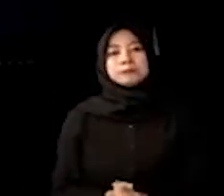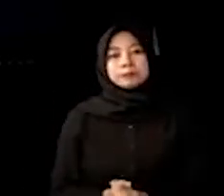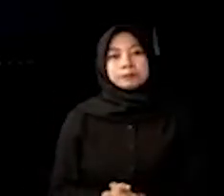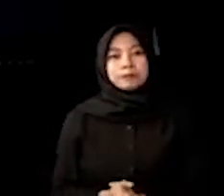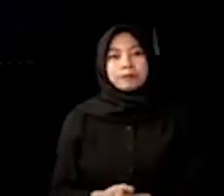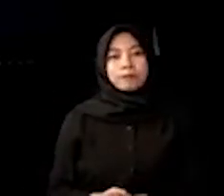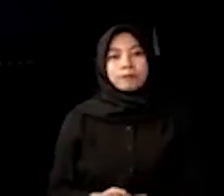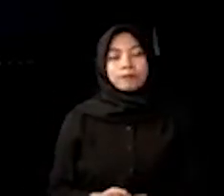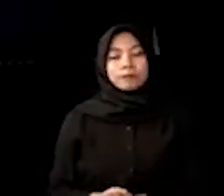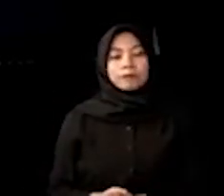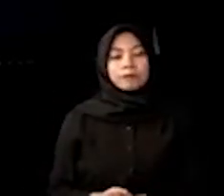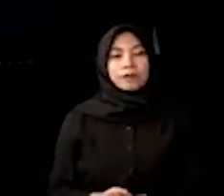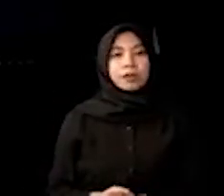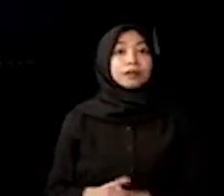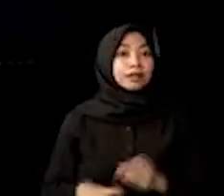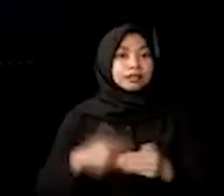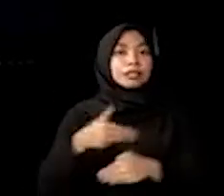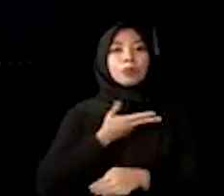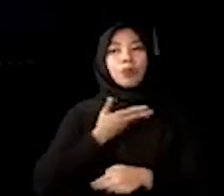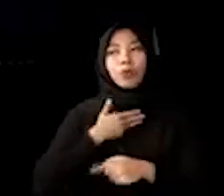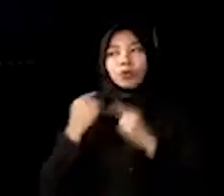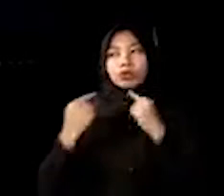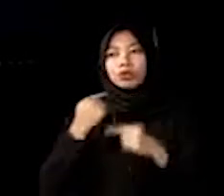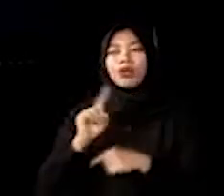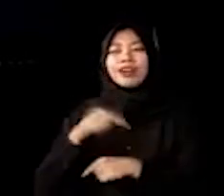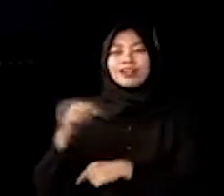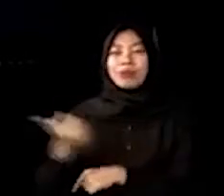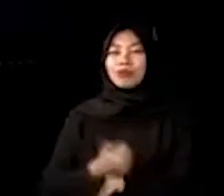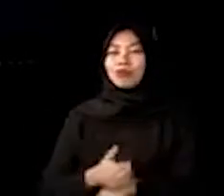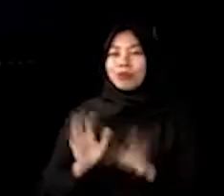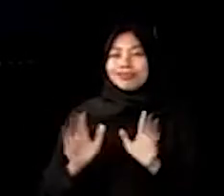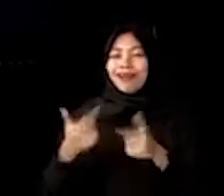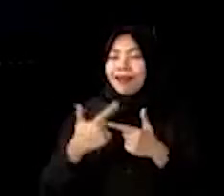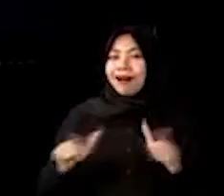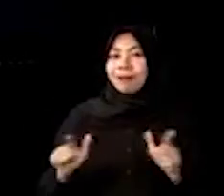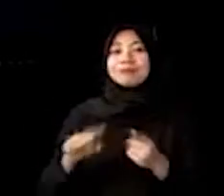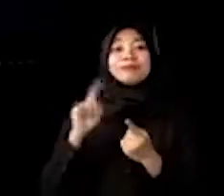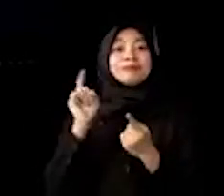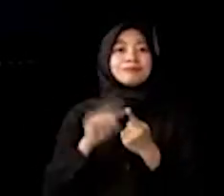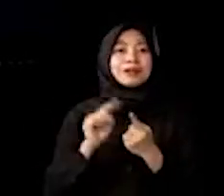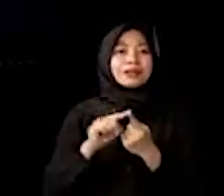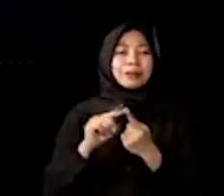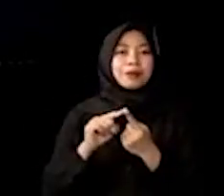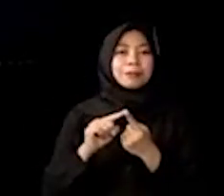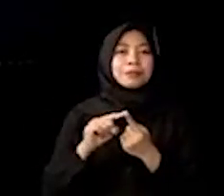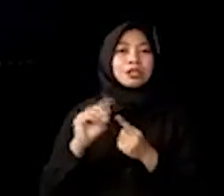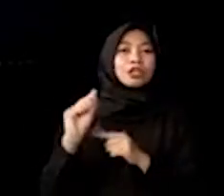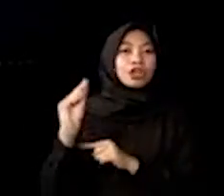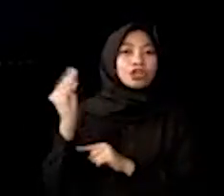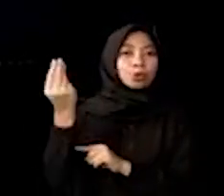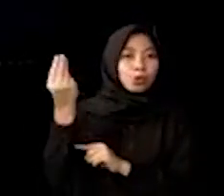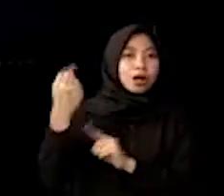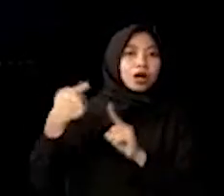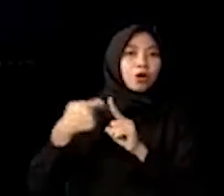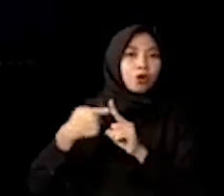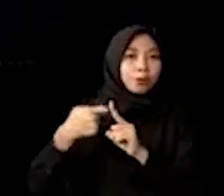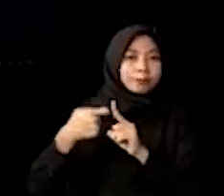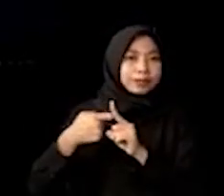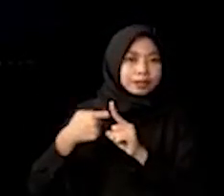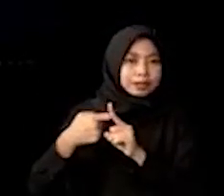membahas dan tamu kita pada siang hari ini sangat lengkap sekali yang pertama adalah Ketua Komite